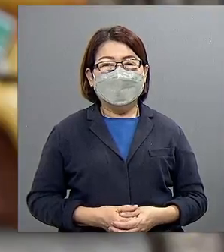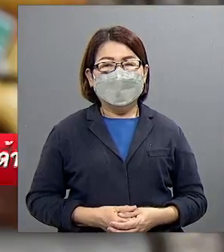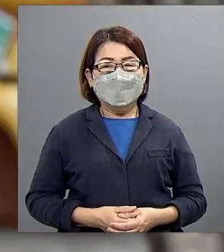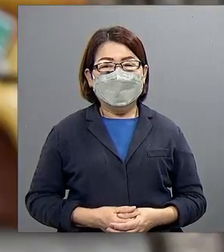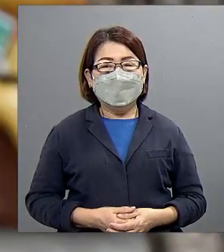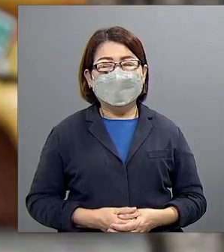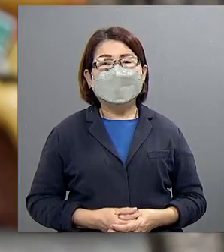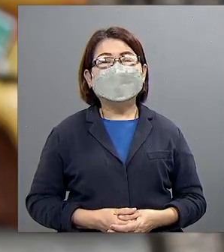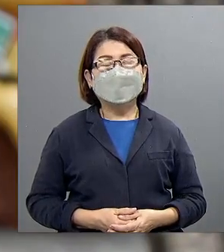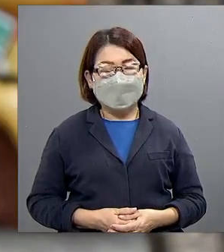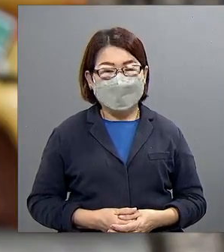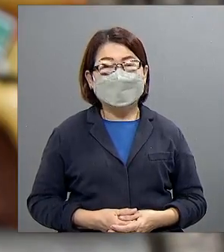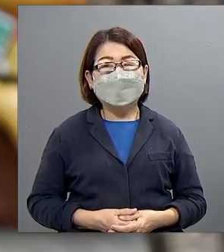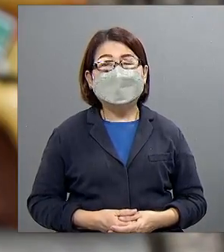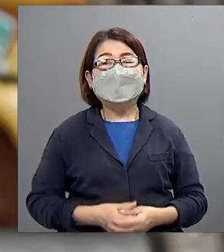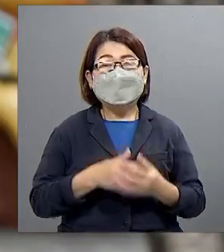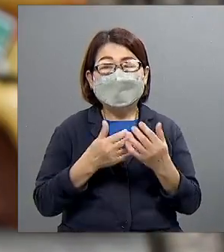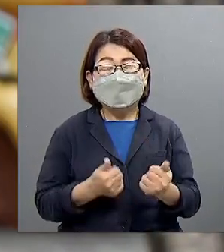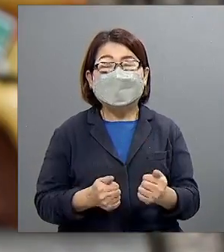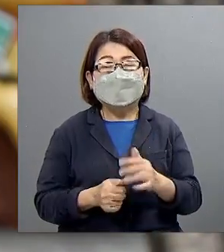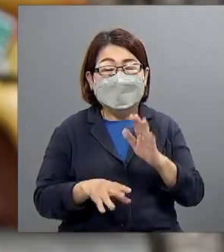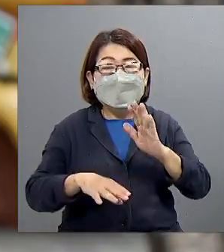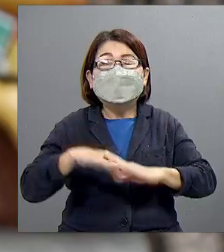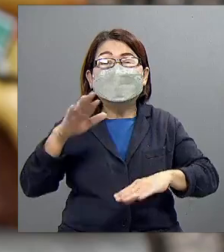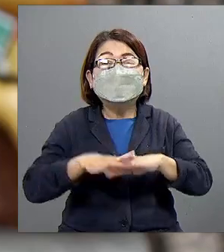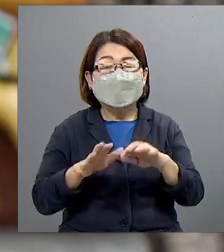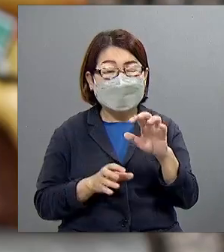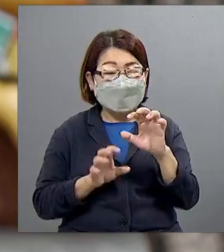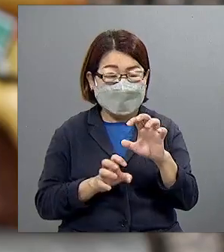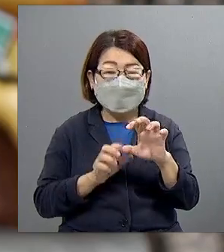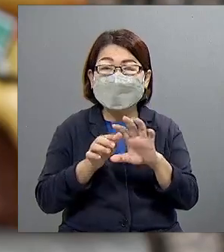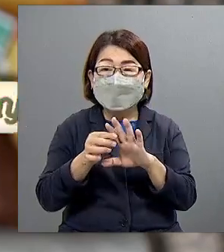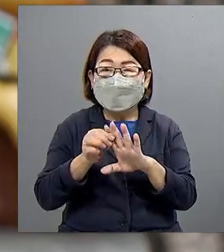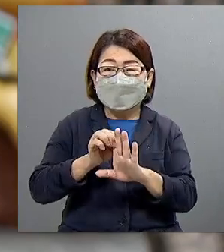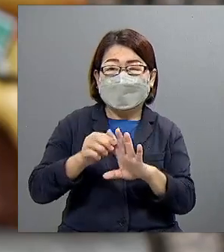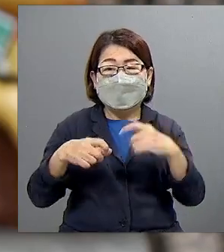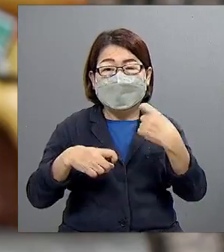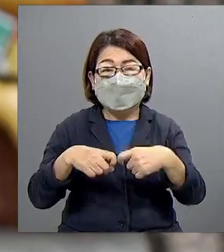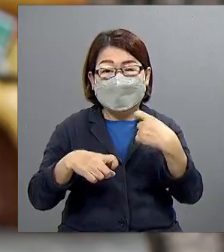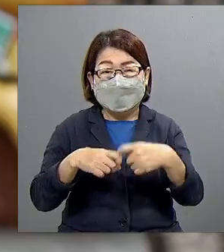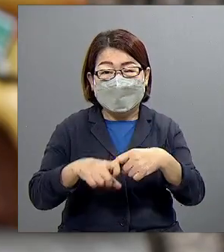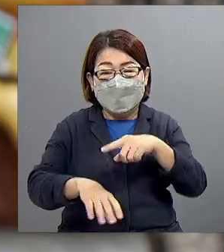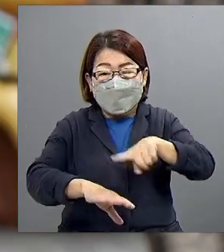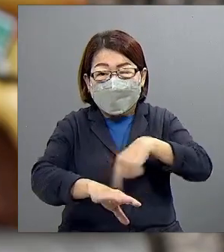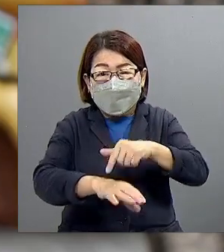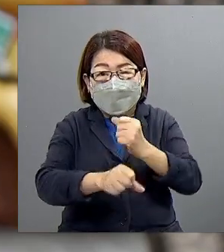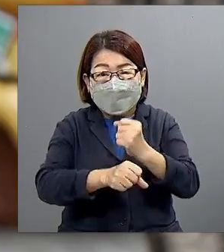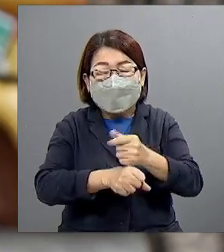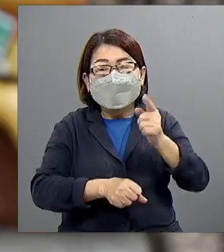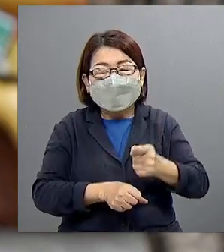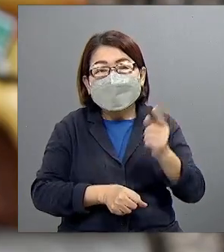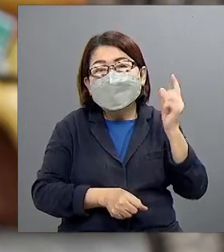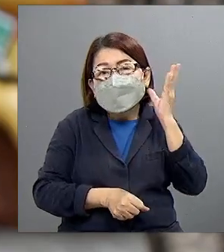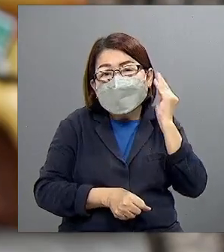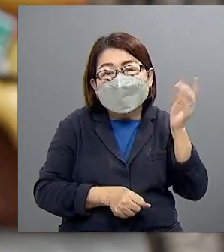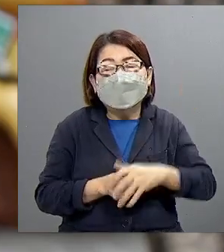ากวิธีการรักษานิ้วล็อกที่ถามมานะคะว่าให้เอาน้ำส้มสายชูไปทาไว้บริเวณที่มีอาการปวดของนิ้วล็อก